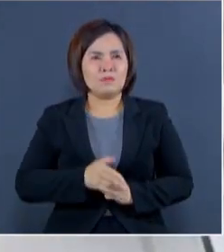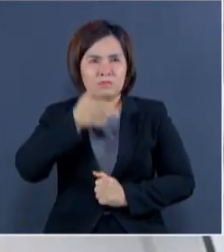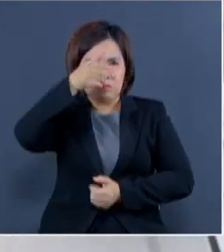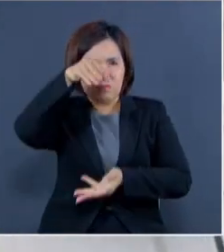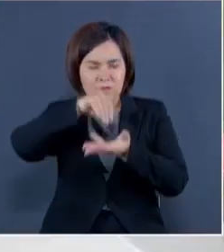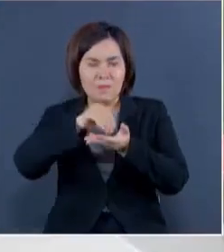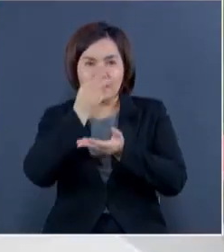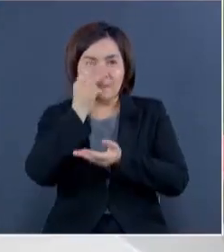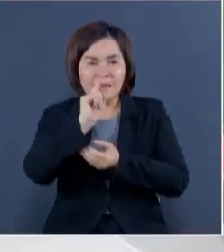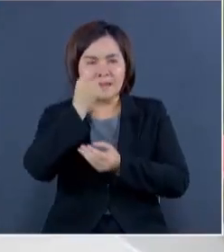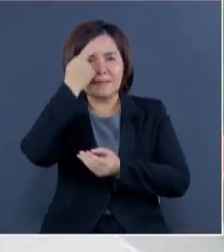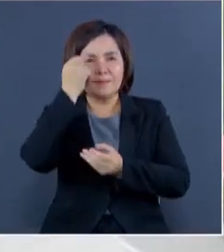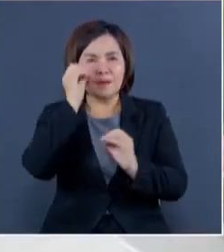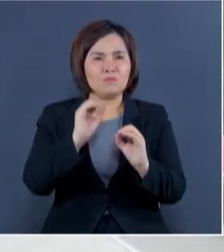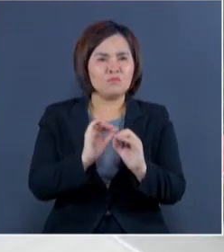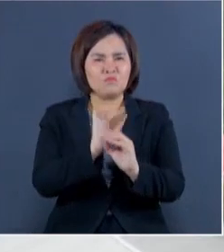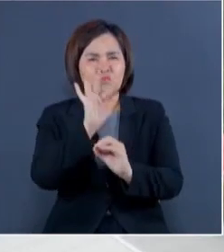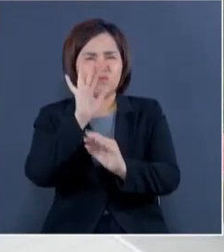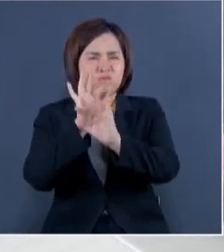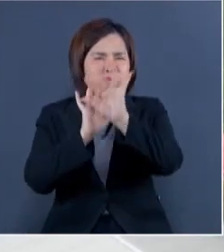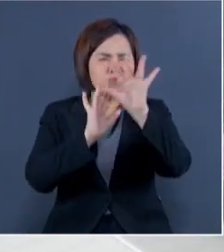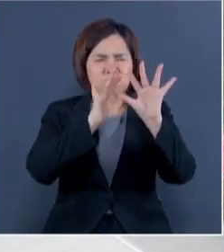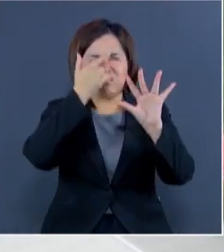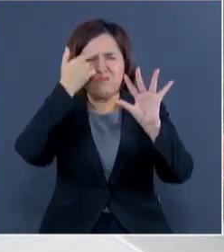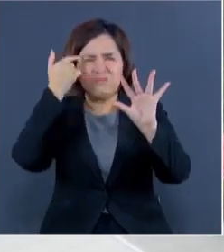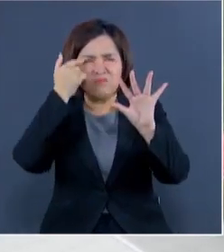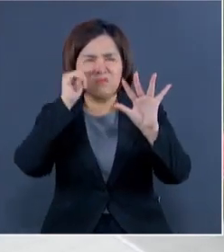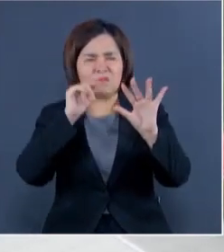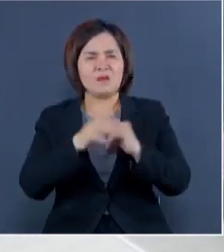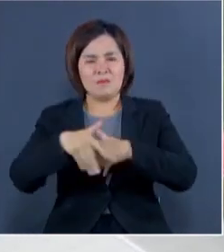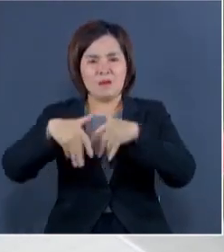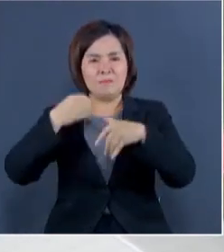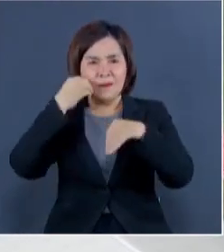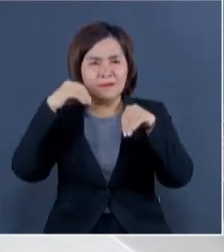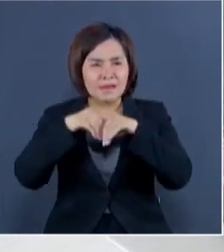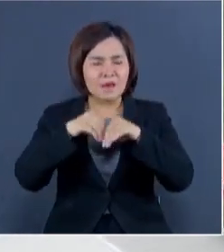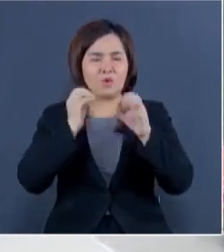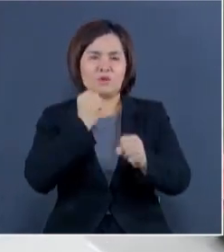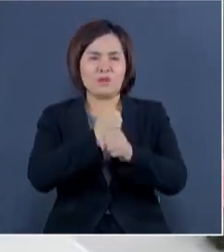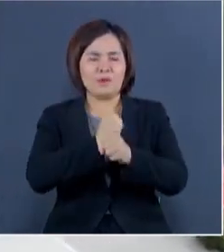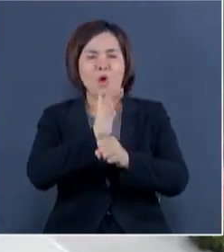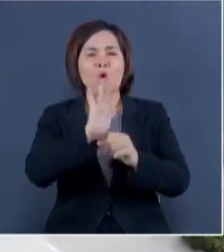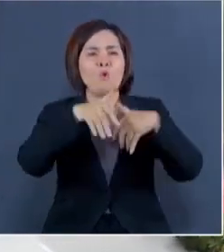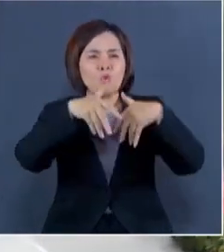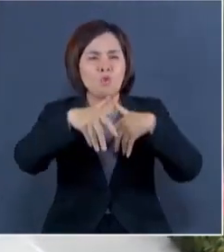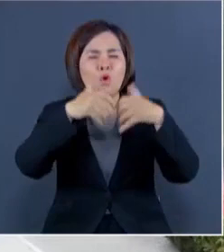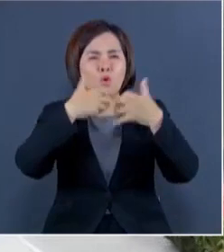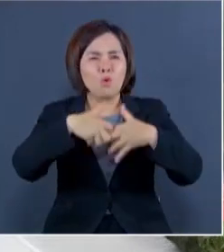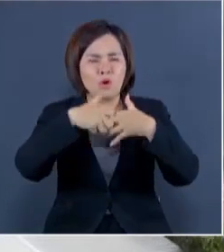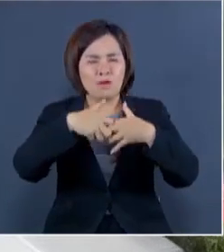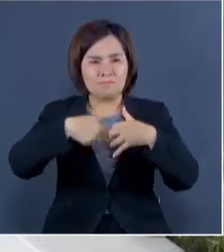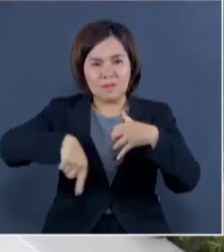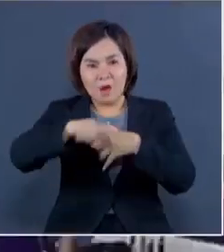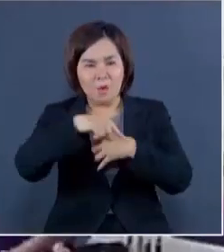ะเห็นว่ากลุ่มควันสีดำเต็มท้องฟ้ามองเห็นแต่ไกลทำให้ชาวบ้านแล้วก็พนักงานที่ทำงานอยู่ในโรงงานแห่งนี้ต่างพ